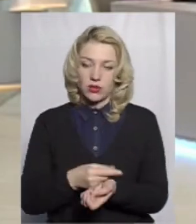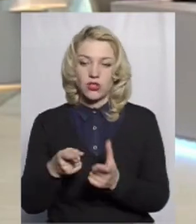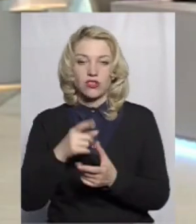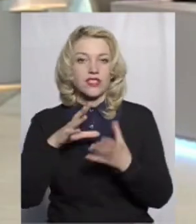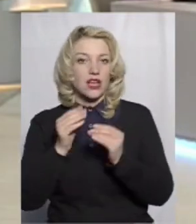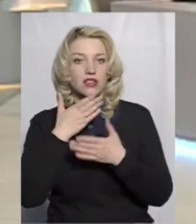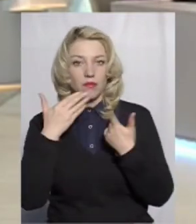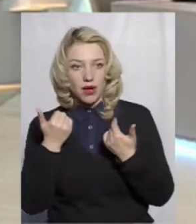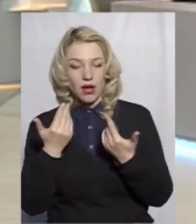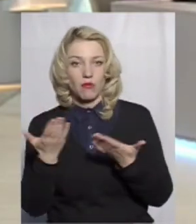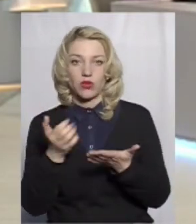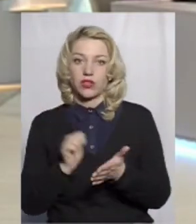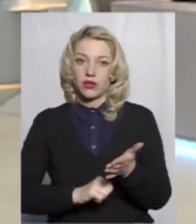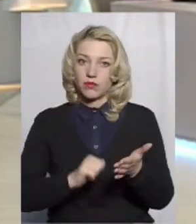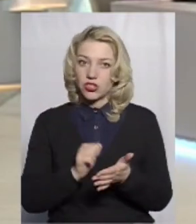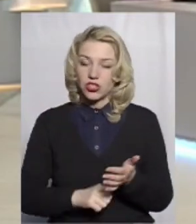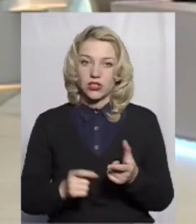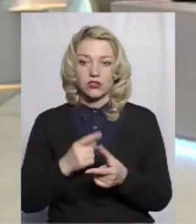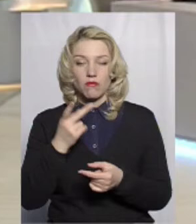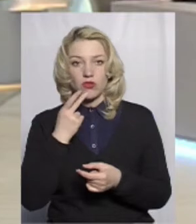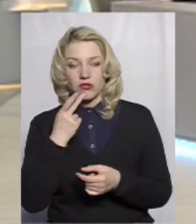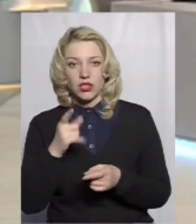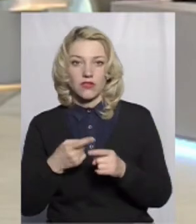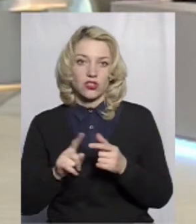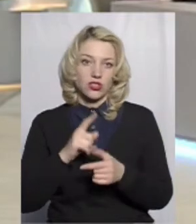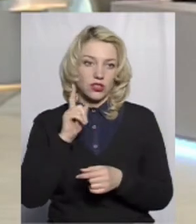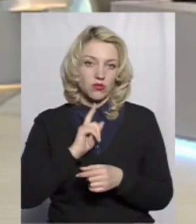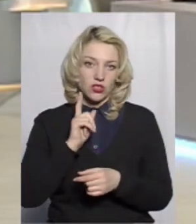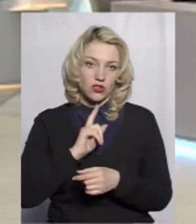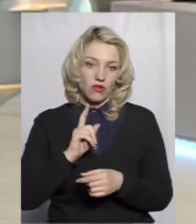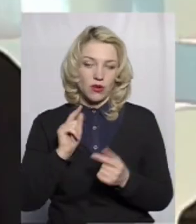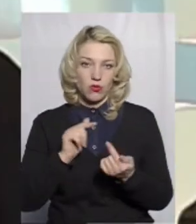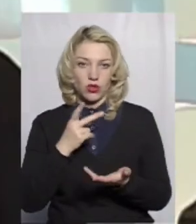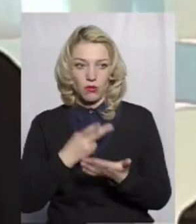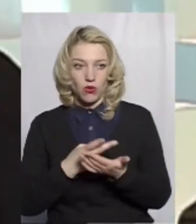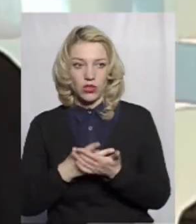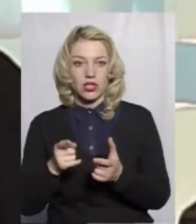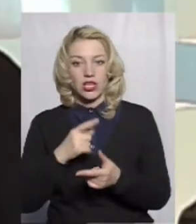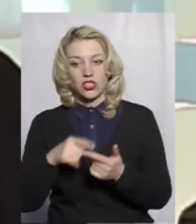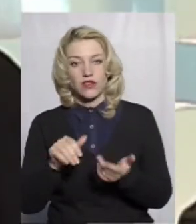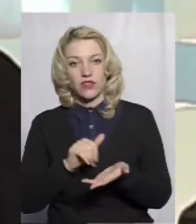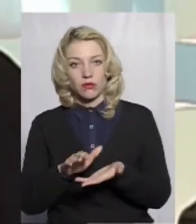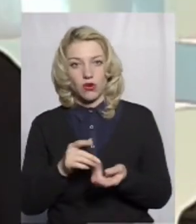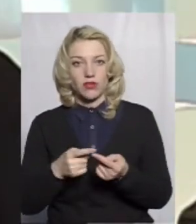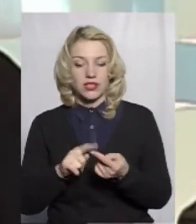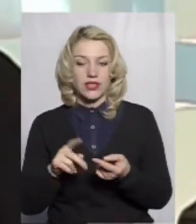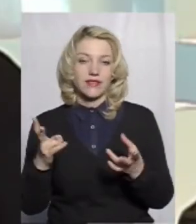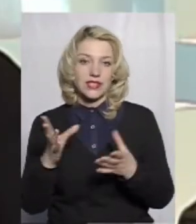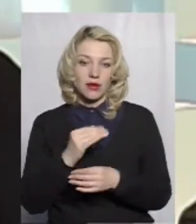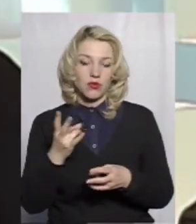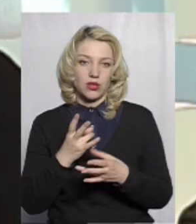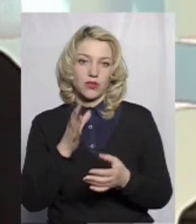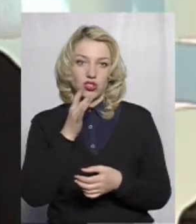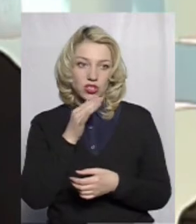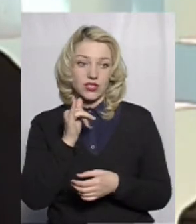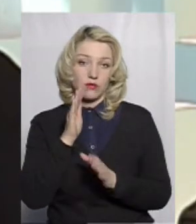не щеплена, по якій причині, чи це постійний, чи це тимчасовий протипоказ, чи це відмова, на це потрібен час.